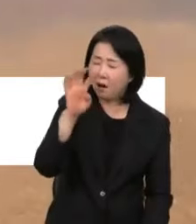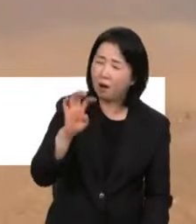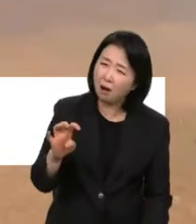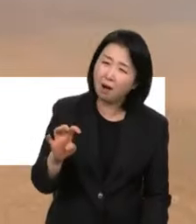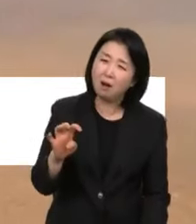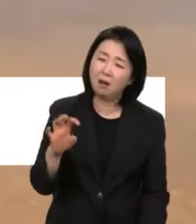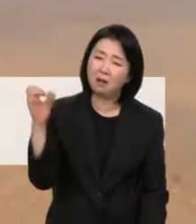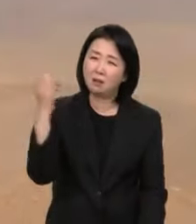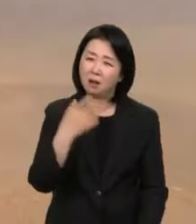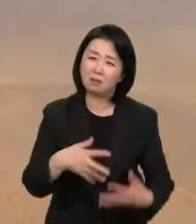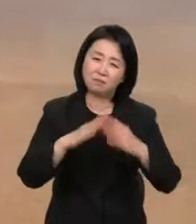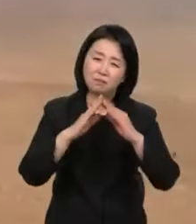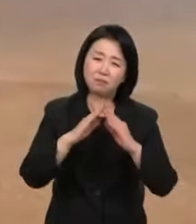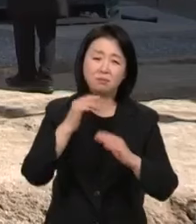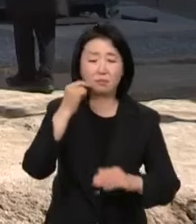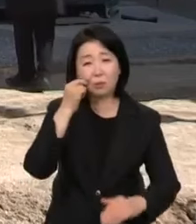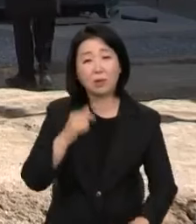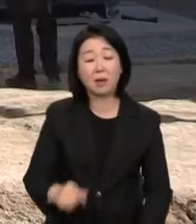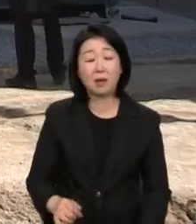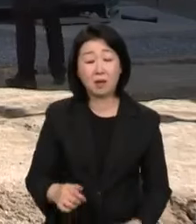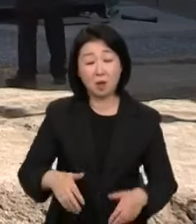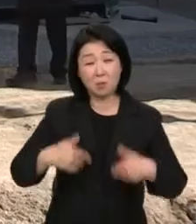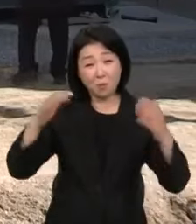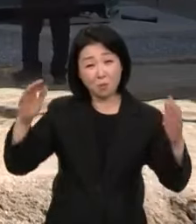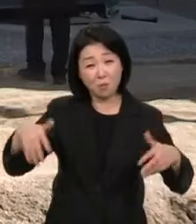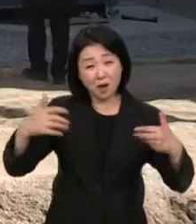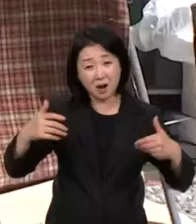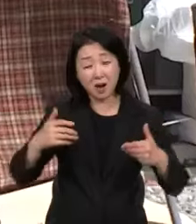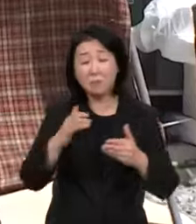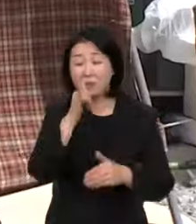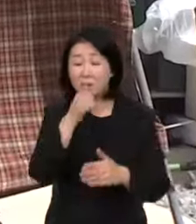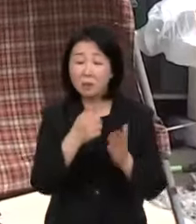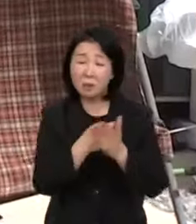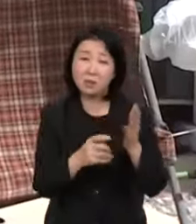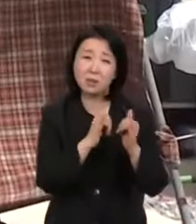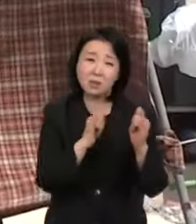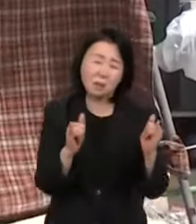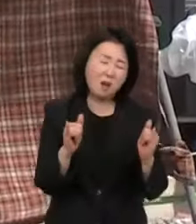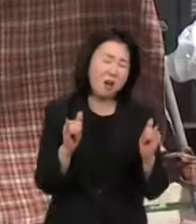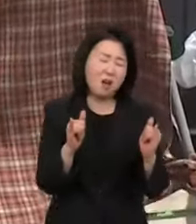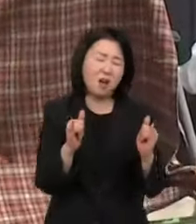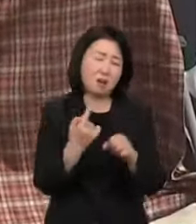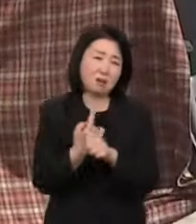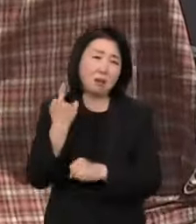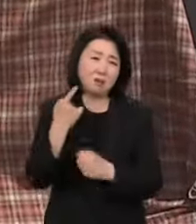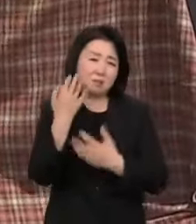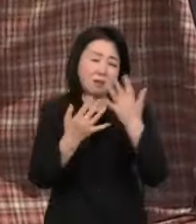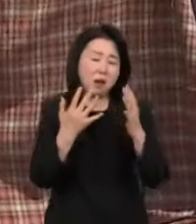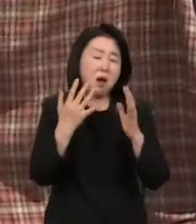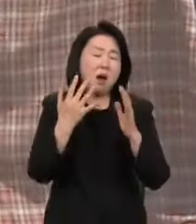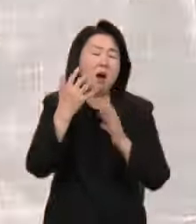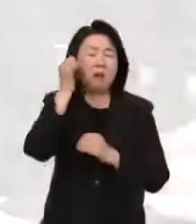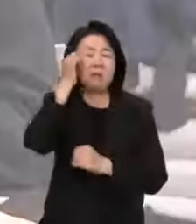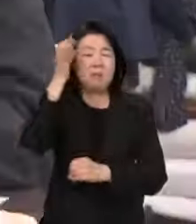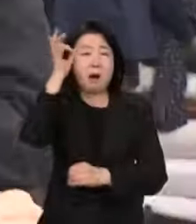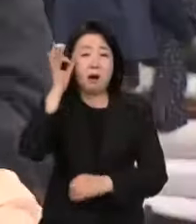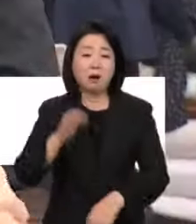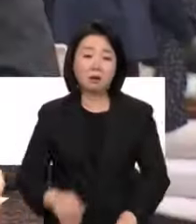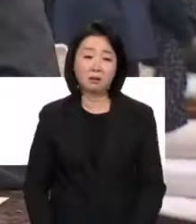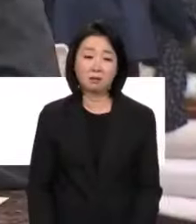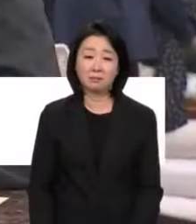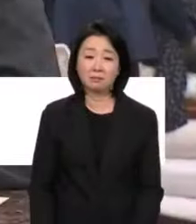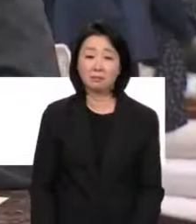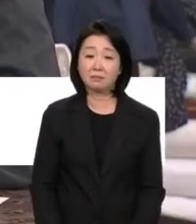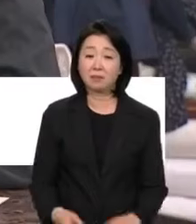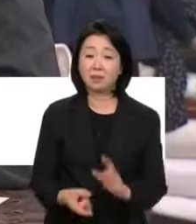못 내는 거죠. 봄바람 불기 시작하자 피해민들은 잊고 싶은 그날 기억이 떠오릅니다. 아, 그러니까